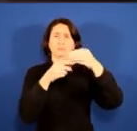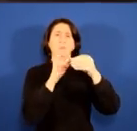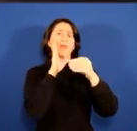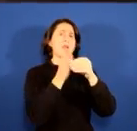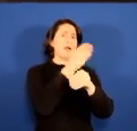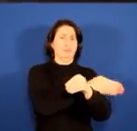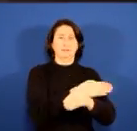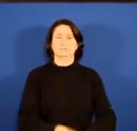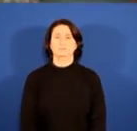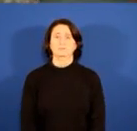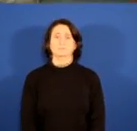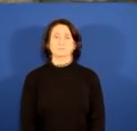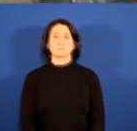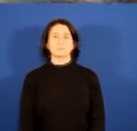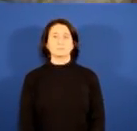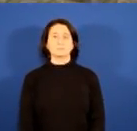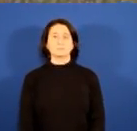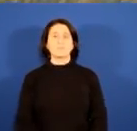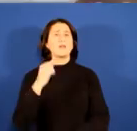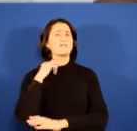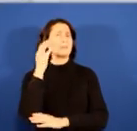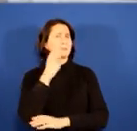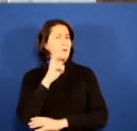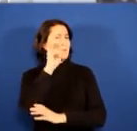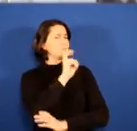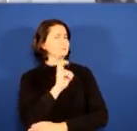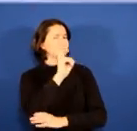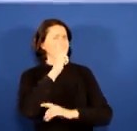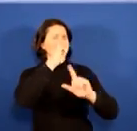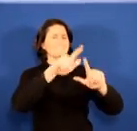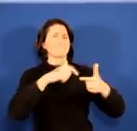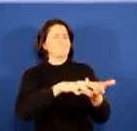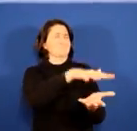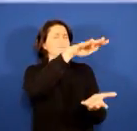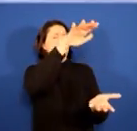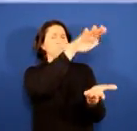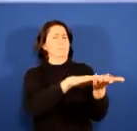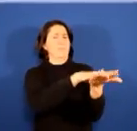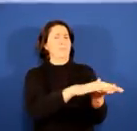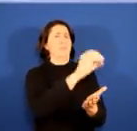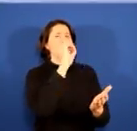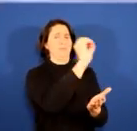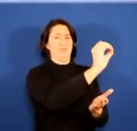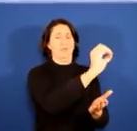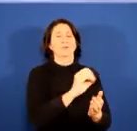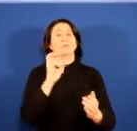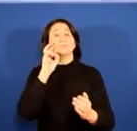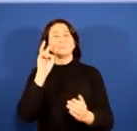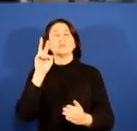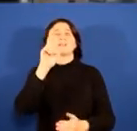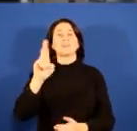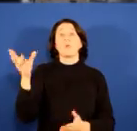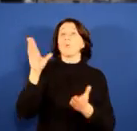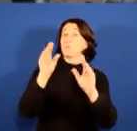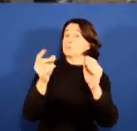Horretarako, era horretako hondakinak dituzten materialak gehiago berrerabili eta birziklatu nahi ditu. Hala, asko aurreratu